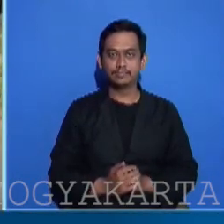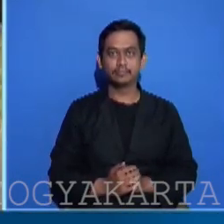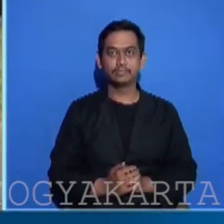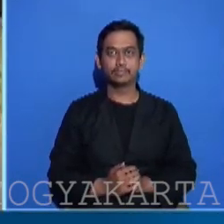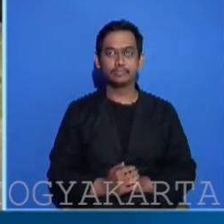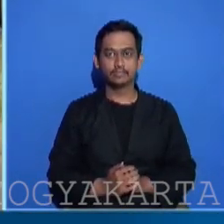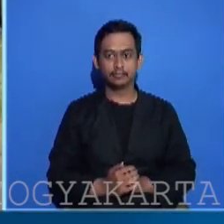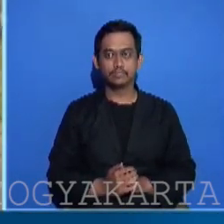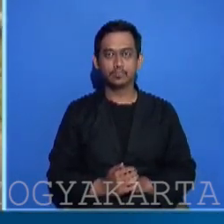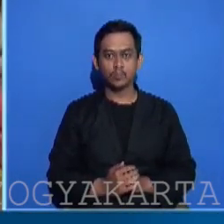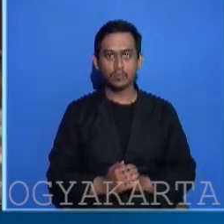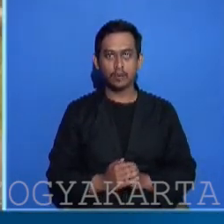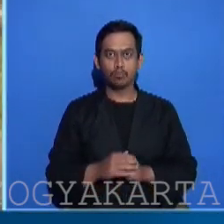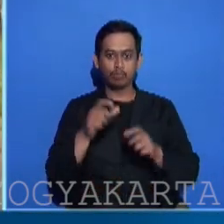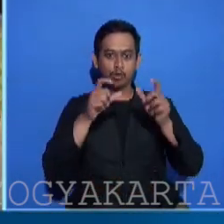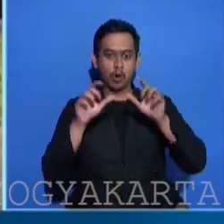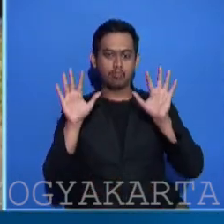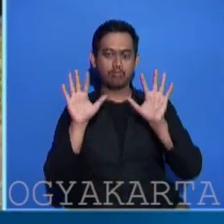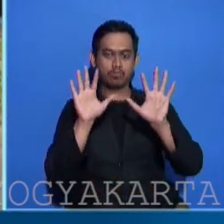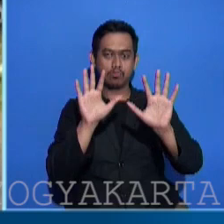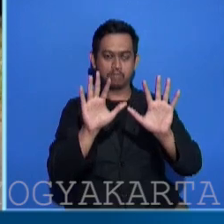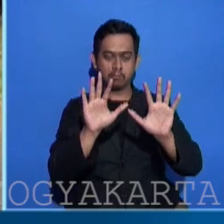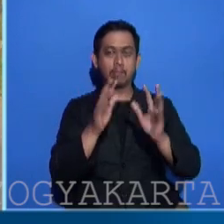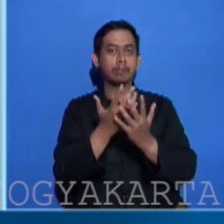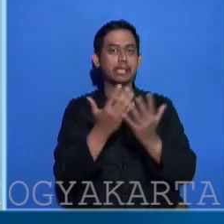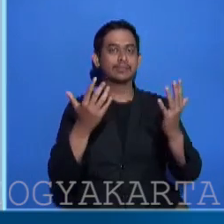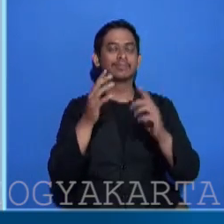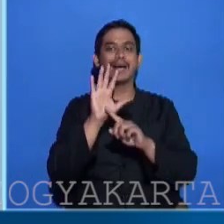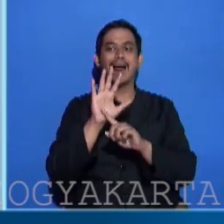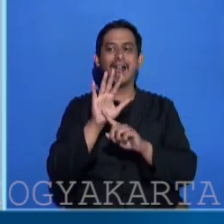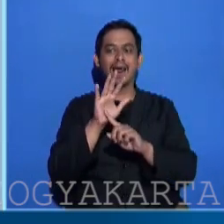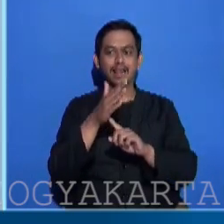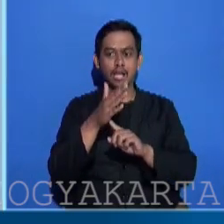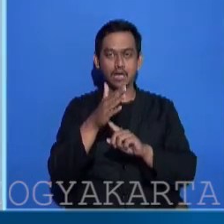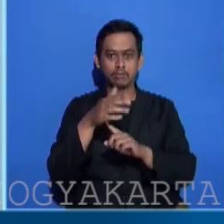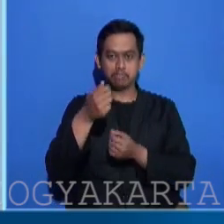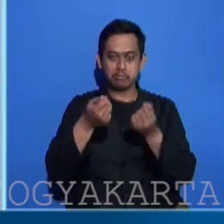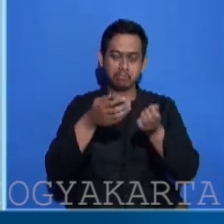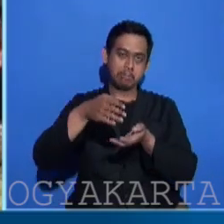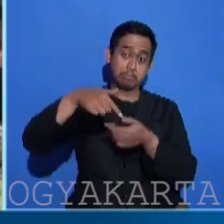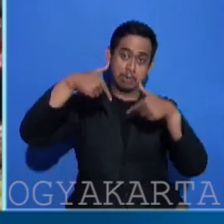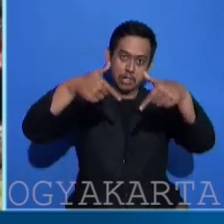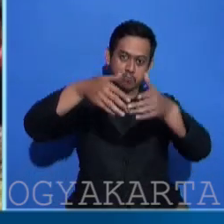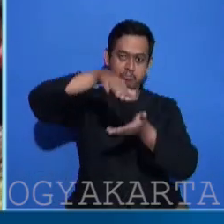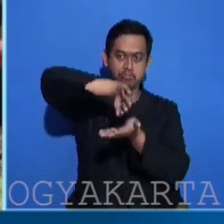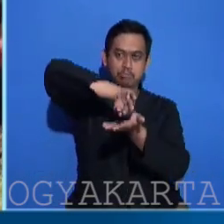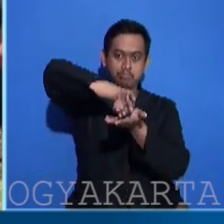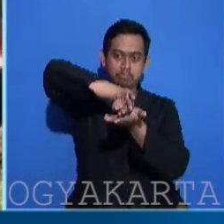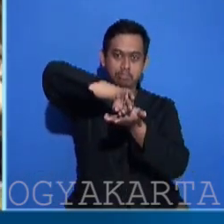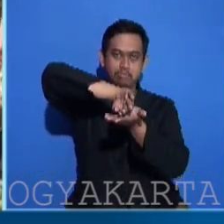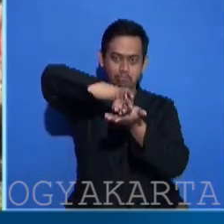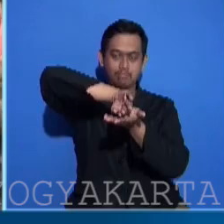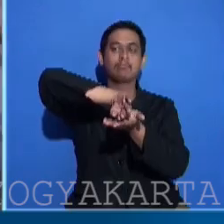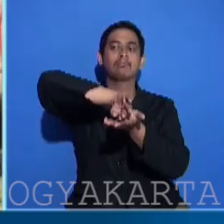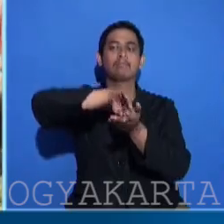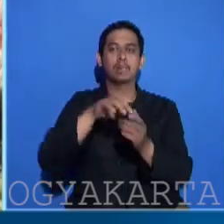Rombongan bus wisata yang mengangkut warga Bantul, Yogyakarta ini mengalami kecelakaan di Jalan Pogalan Pakis, Magelang. Kejadian berawal